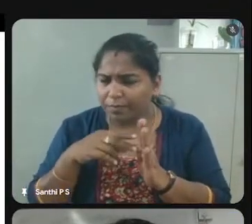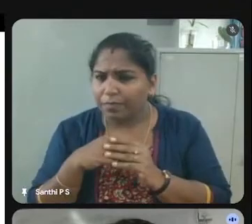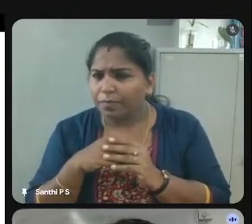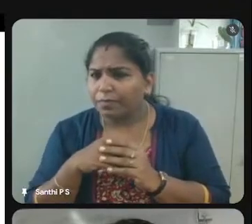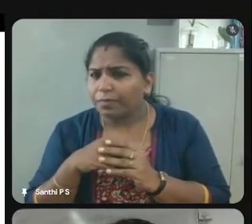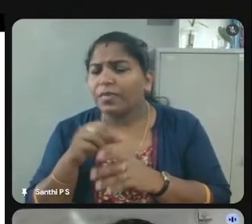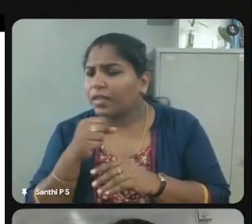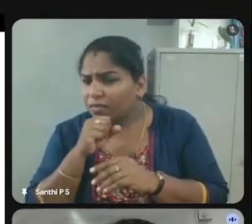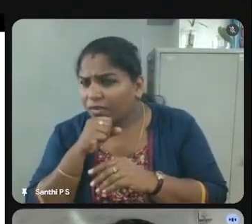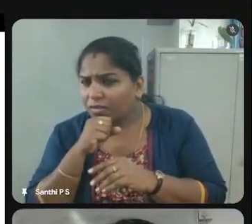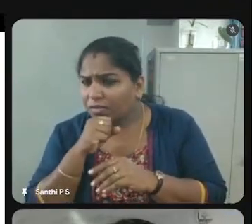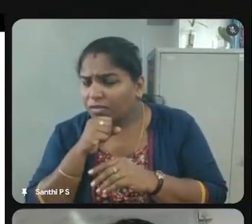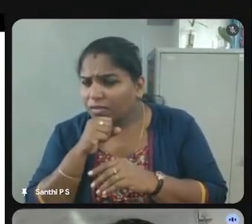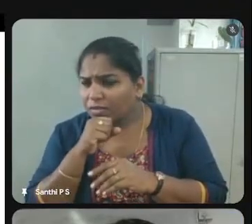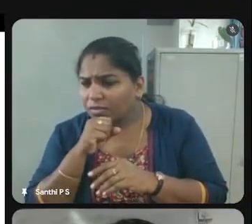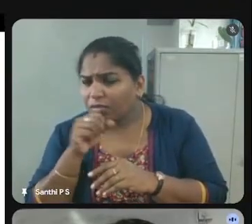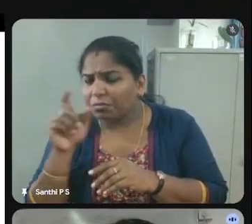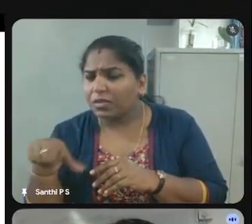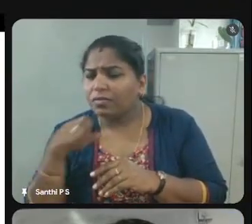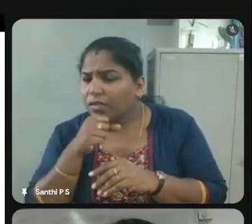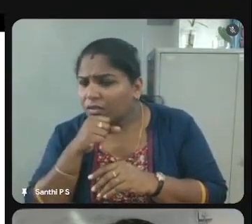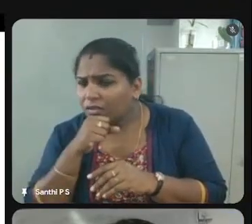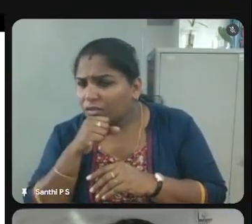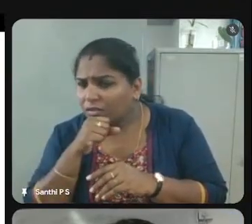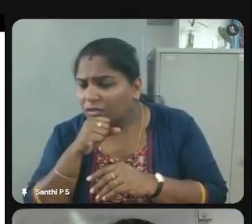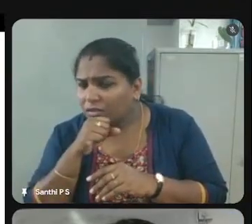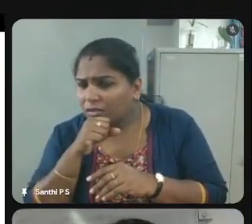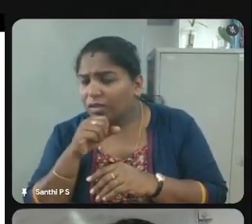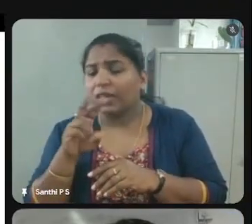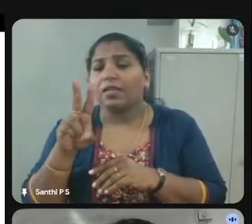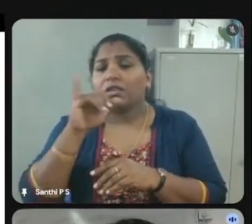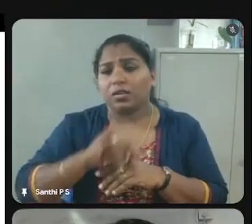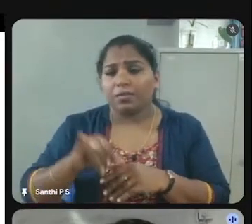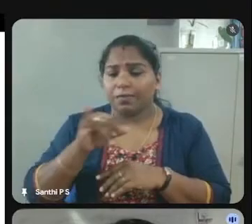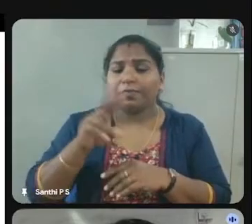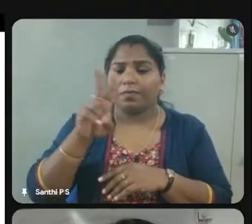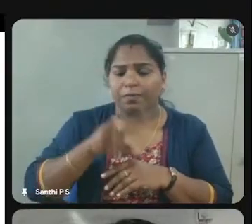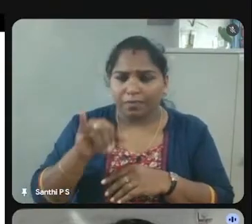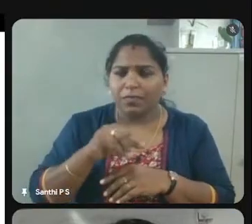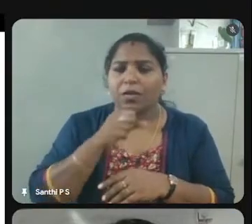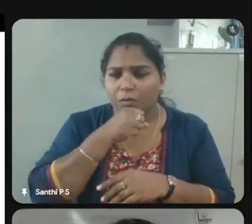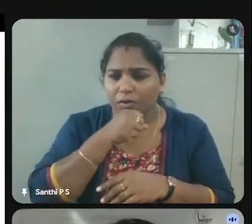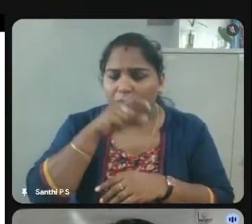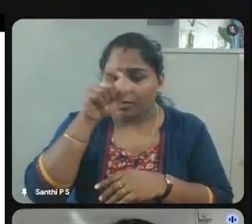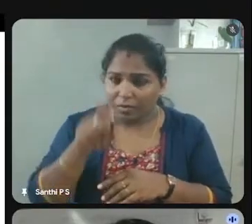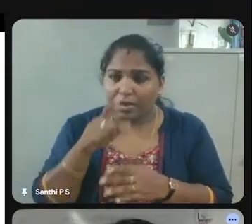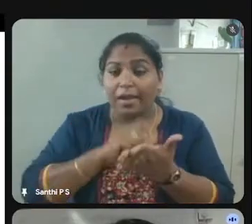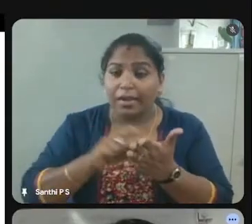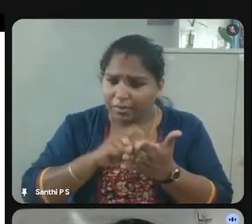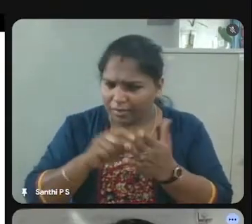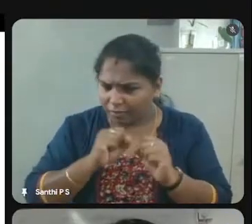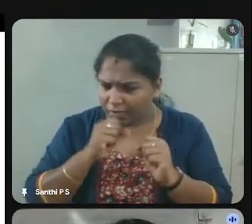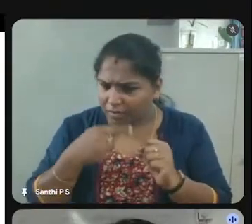എത്ര വയസ്സുണ്ടെന്നാ പറഞ്ഞത് ഇദ്ദേഹത്തിന്? അവനൊരു 26 വയസ്സാണ്. 26 വയസ്സുള്ള ആൾക്ക് എഴുതാനാണ് ബുദ്ധിമുട്ട്